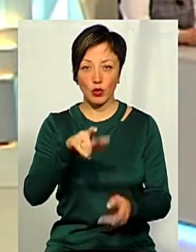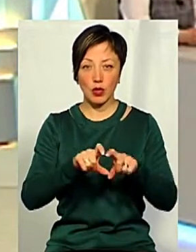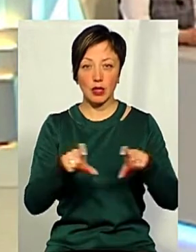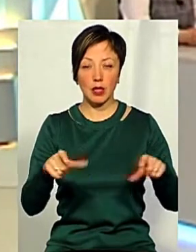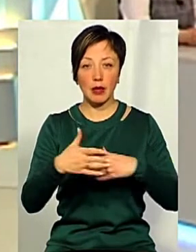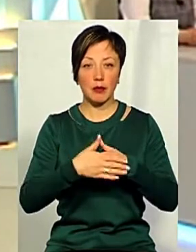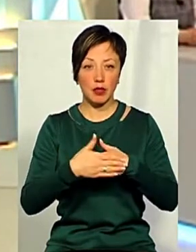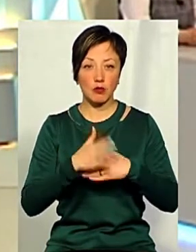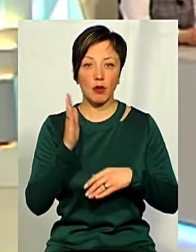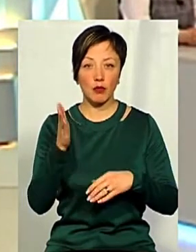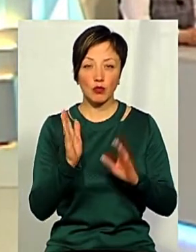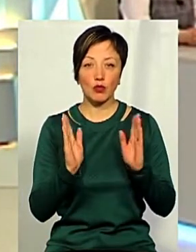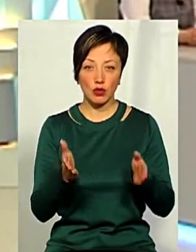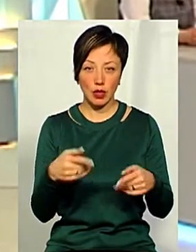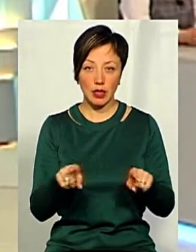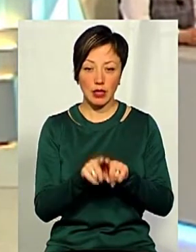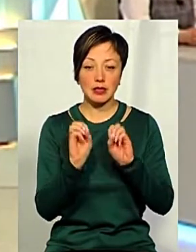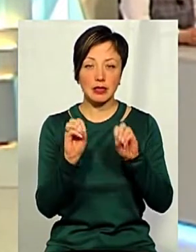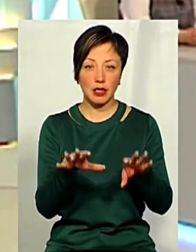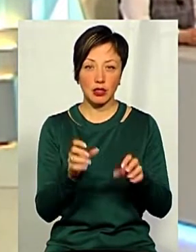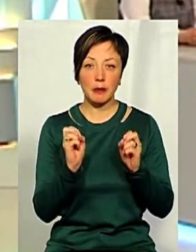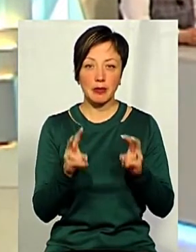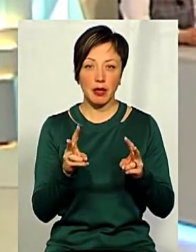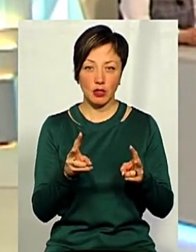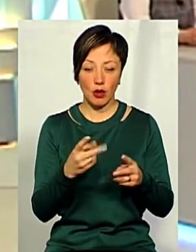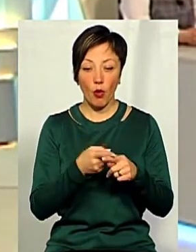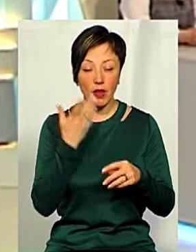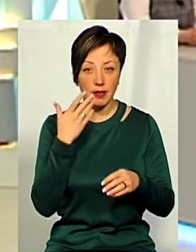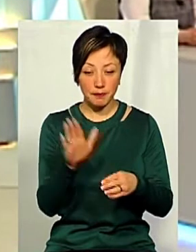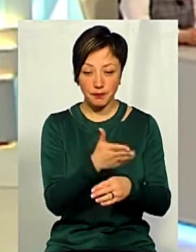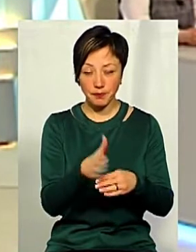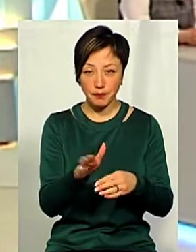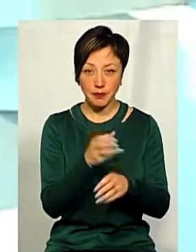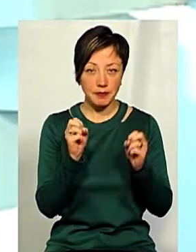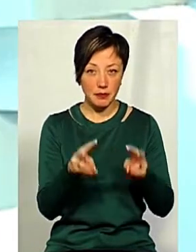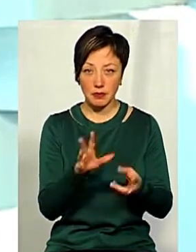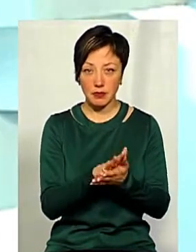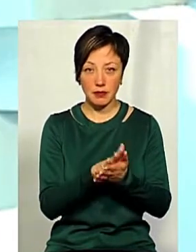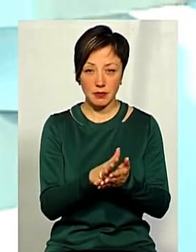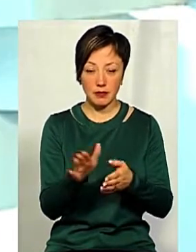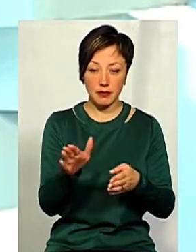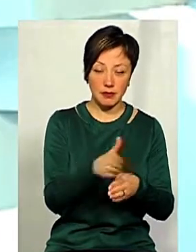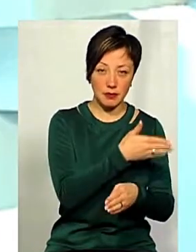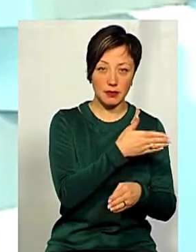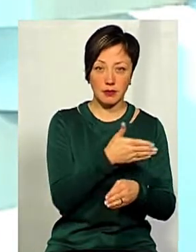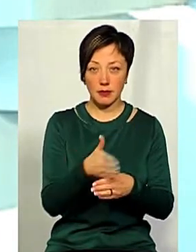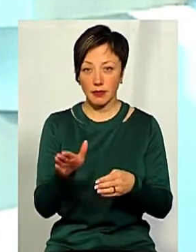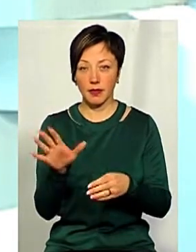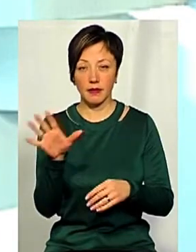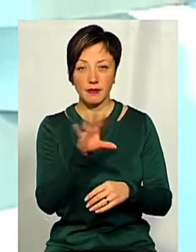найближчому майбутньому у нас теж буде. Коли ми відбираємо небезпечні відходи, це